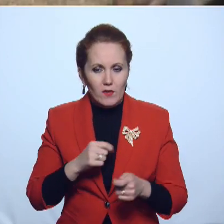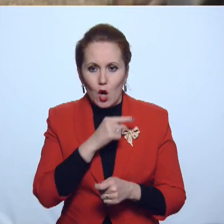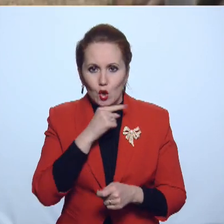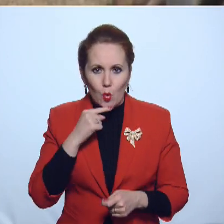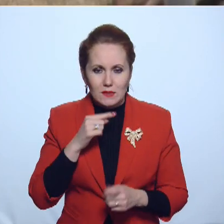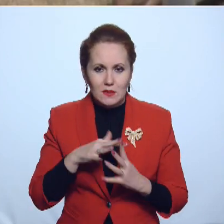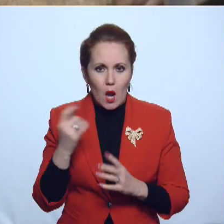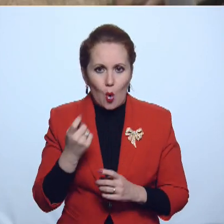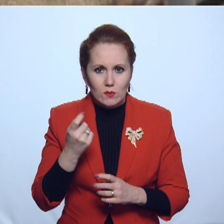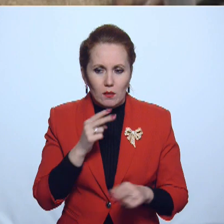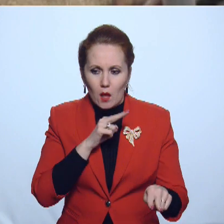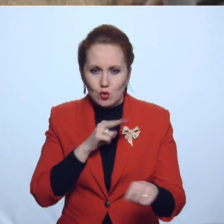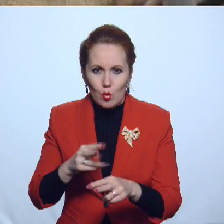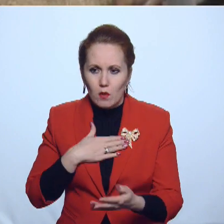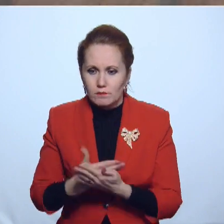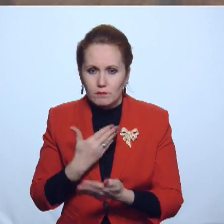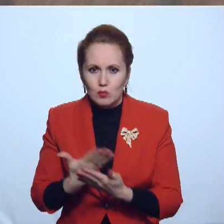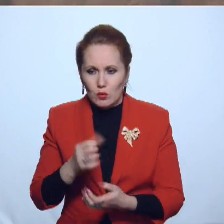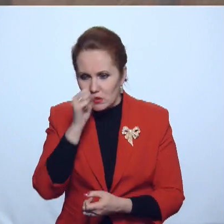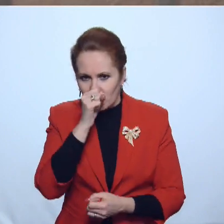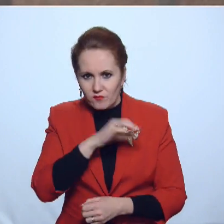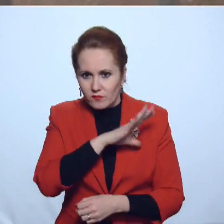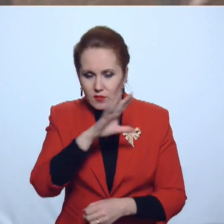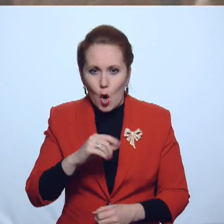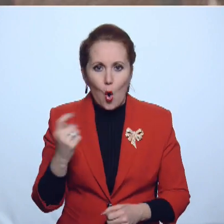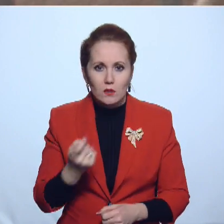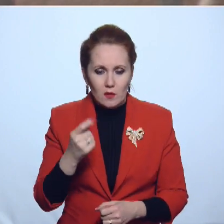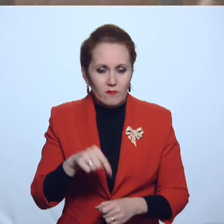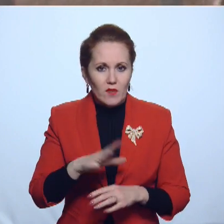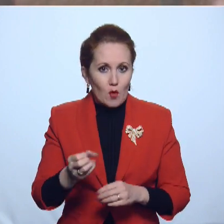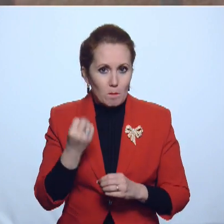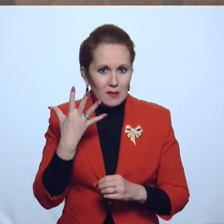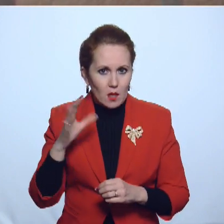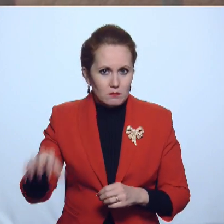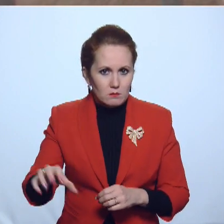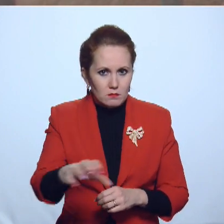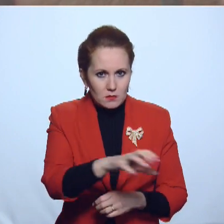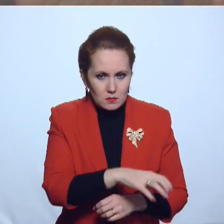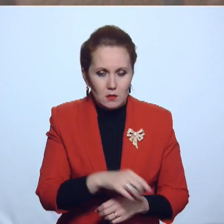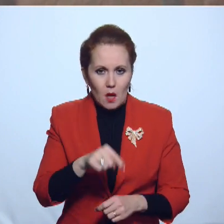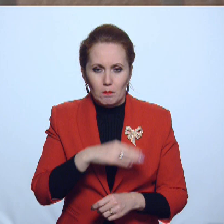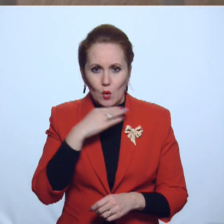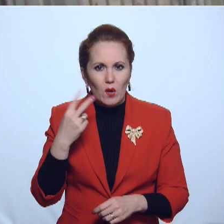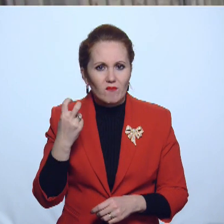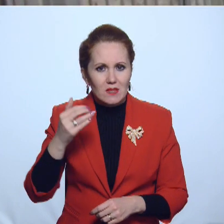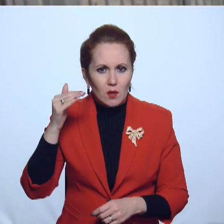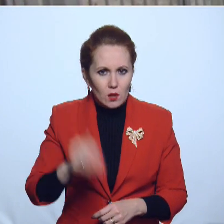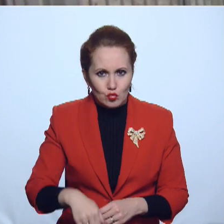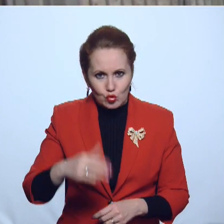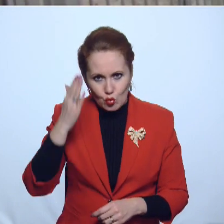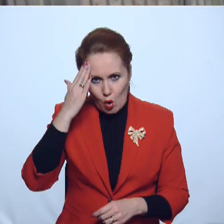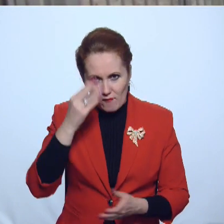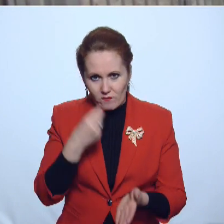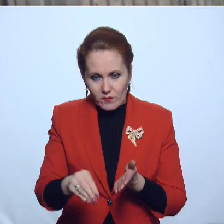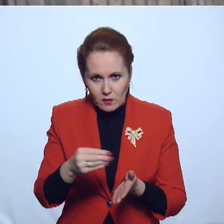проверки свиноводческих предприятий. Их на территории Удмуртии 15. Там содержится более 200 тысяч голов свиней. Еще десятки